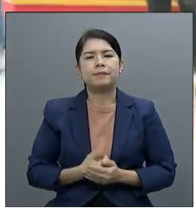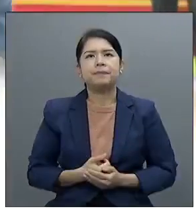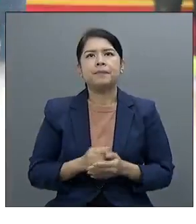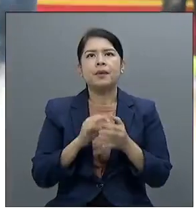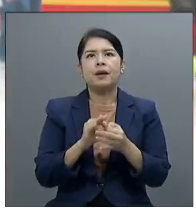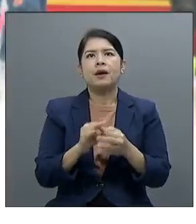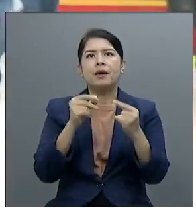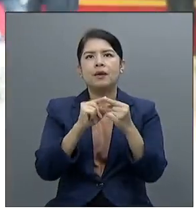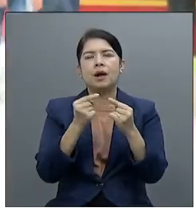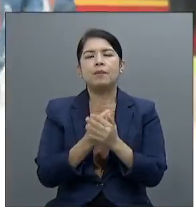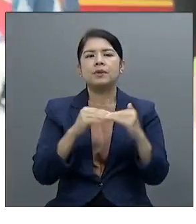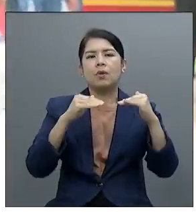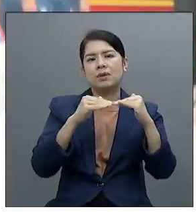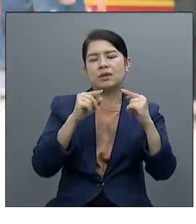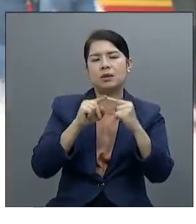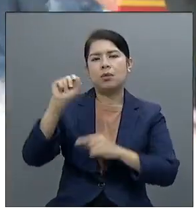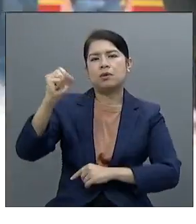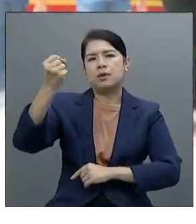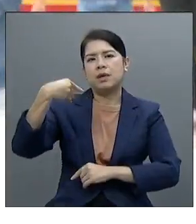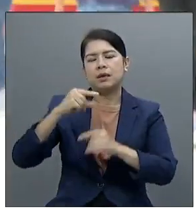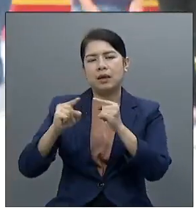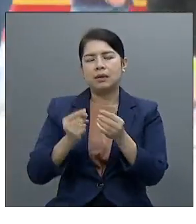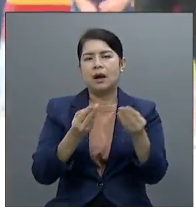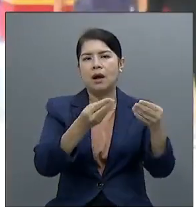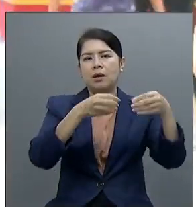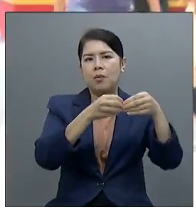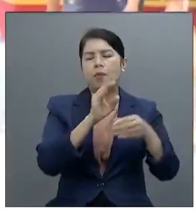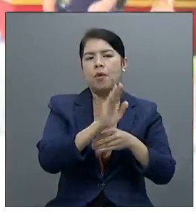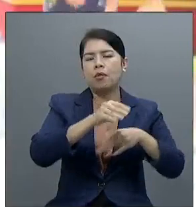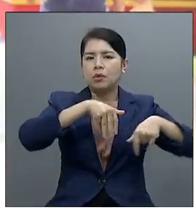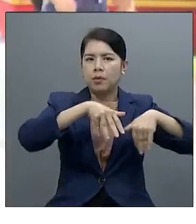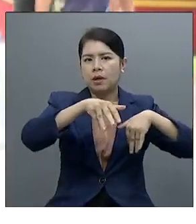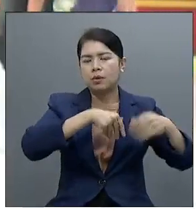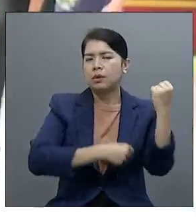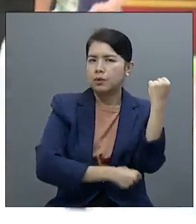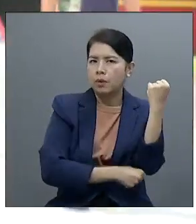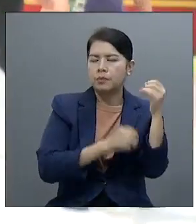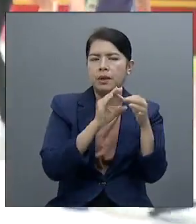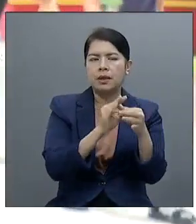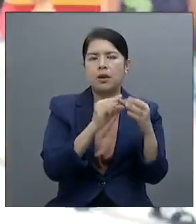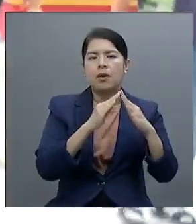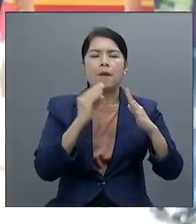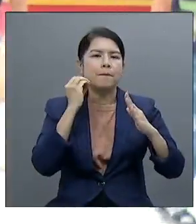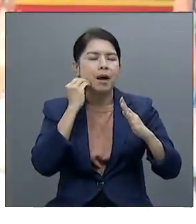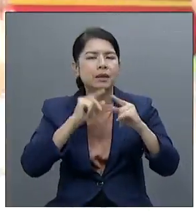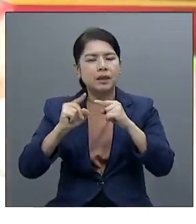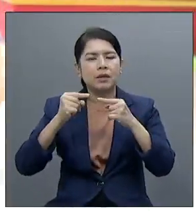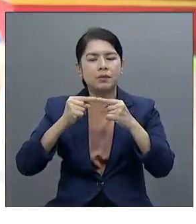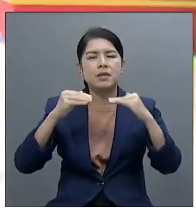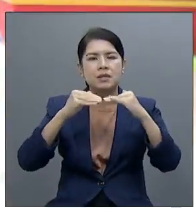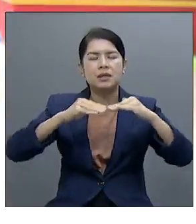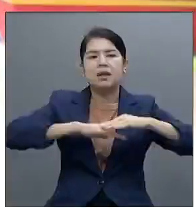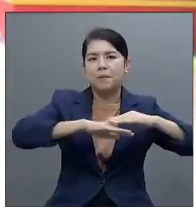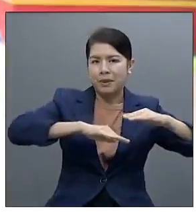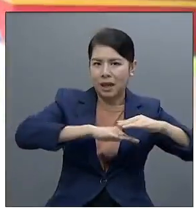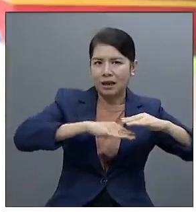วางสิทธิสวัสดิการการเข้าถึงที่อยู่อาศัยนะคะที่จะเป็นสิทธิขั้นพื้นฐานค่ะจากนั้นก็จะมีการเคลื่อนขบวนไปที่ท